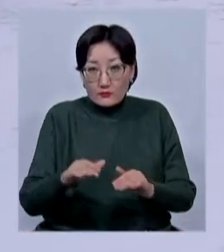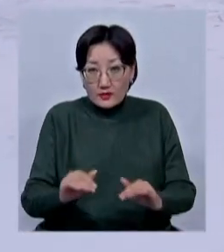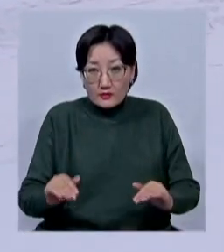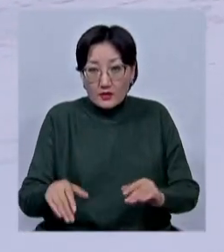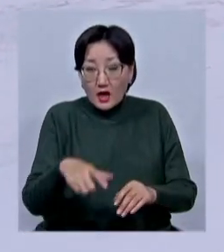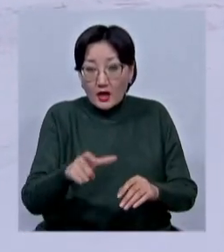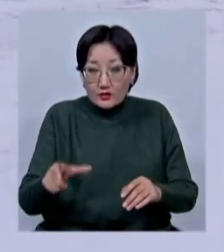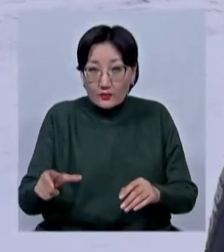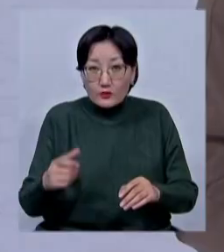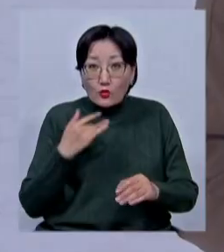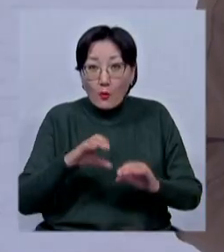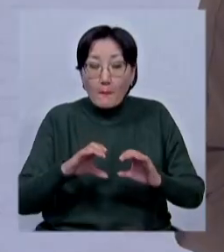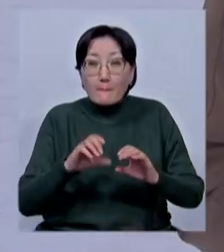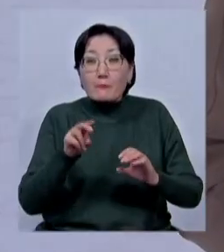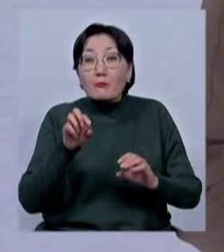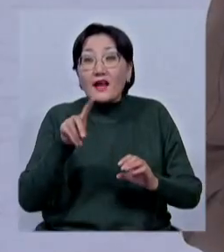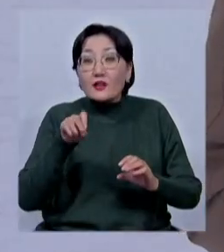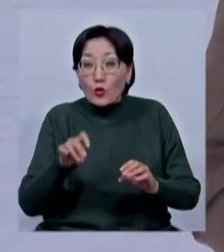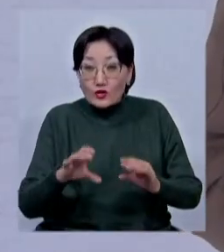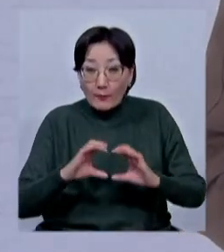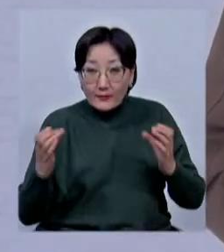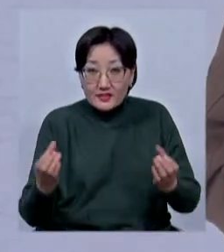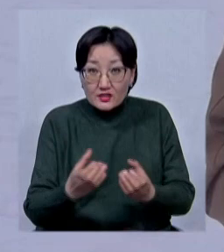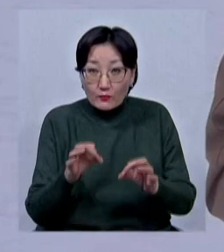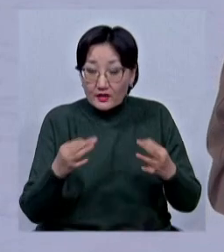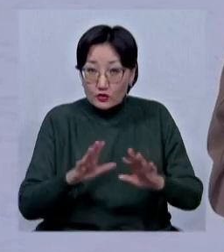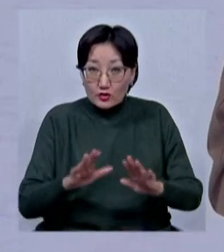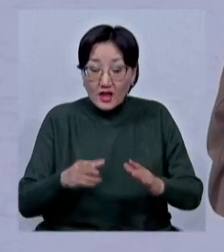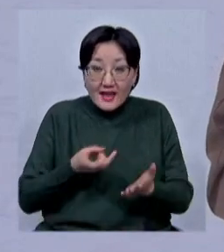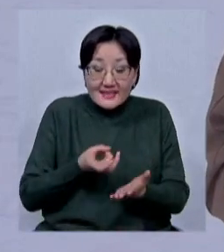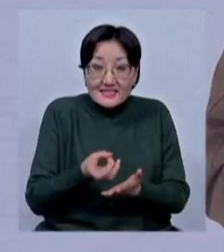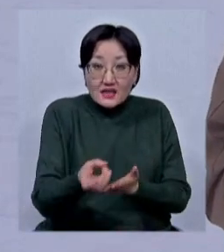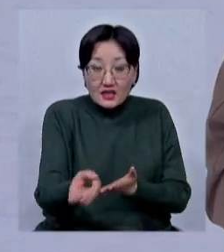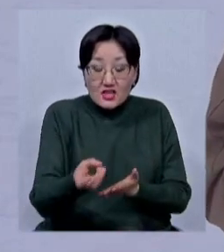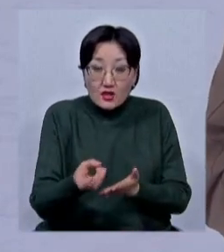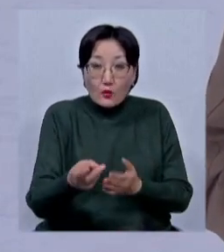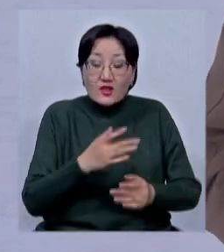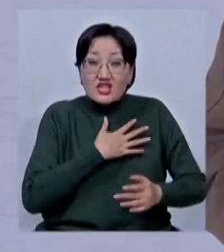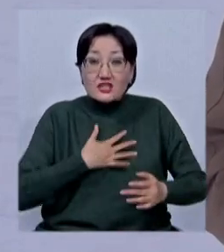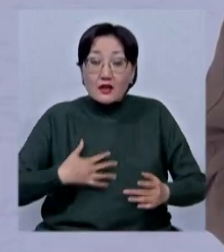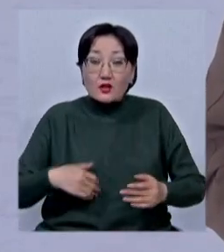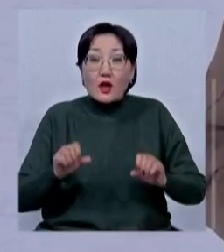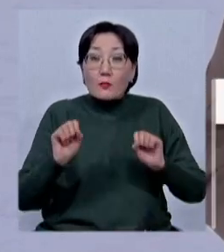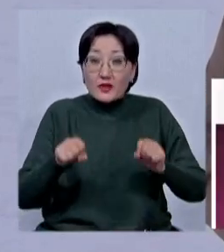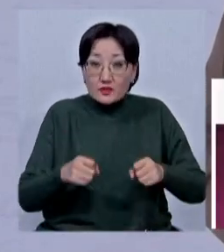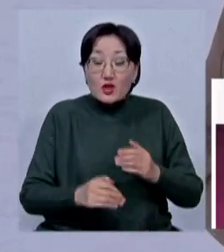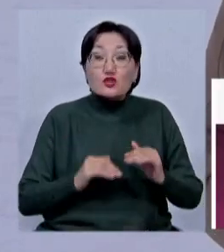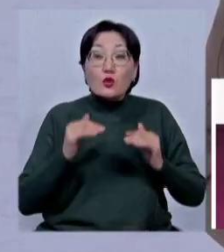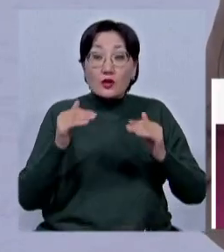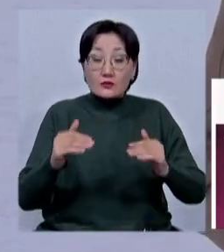көп, балонмен сырғанаған бәрі. Міне, мынау сияқты рұқсат етілмеген сырғанақтарда жарақат алу ықтималдығы